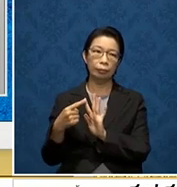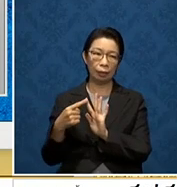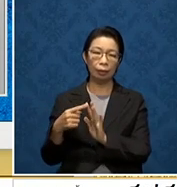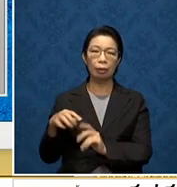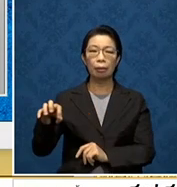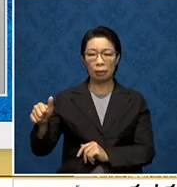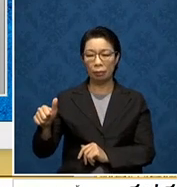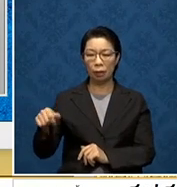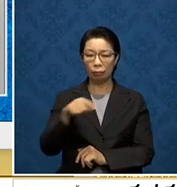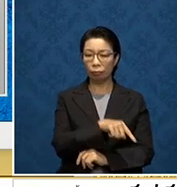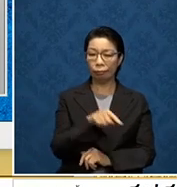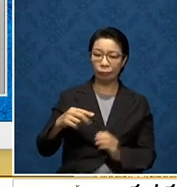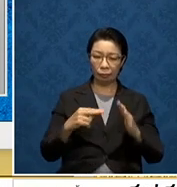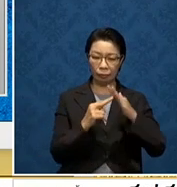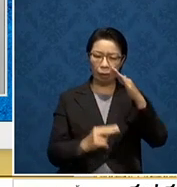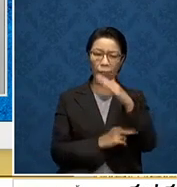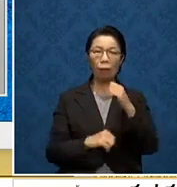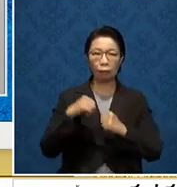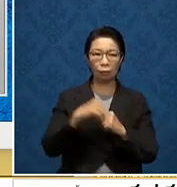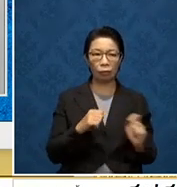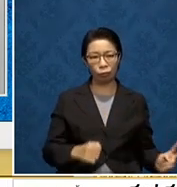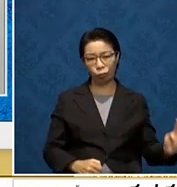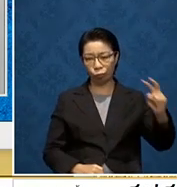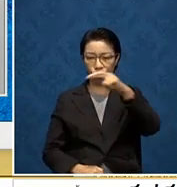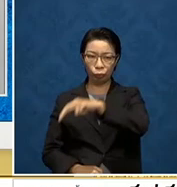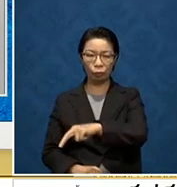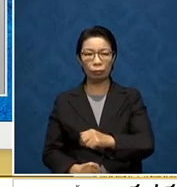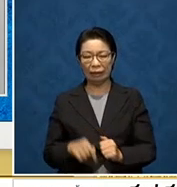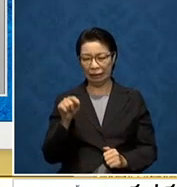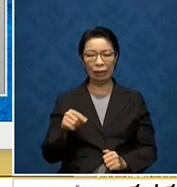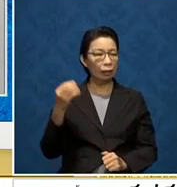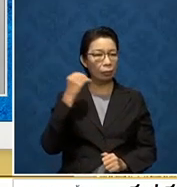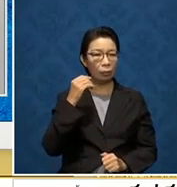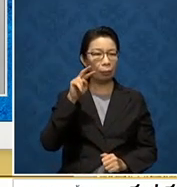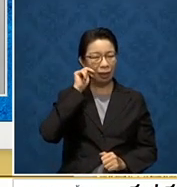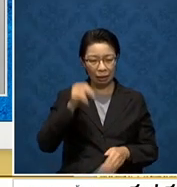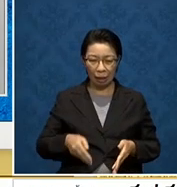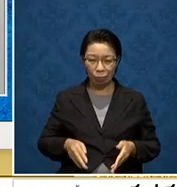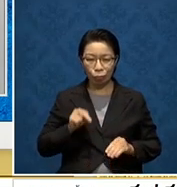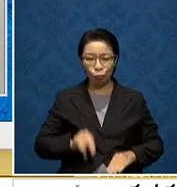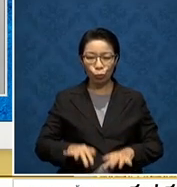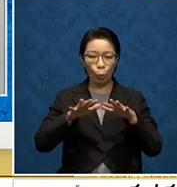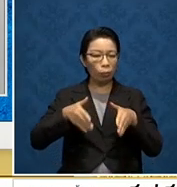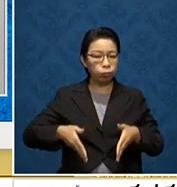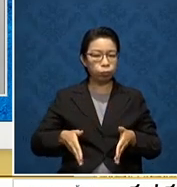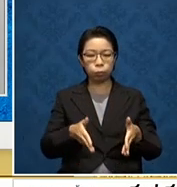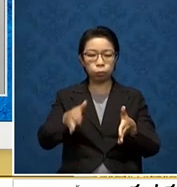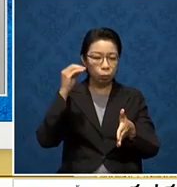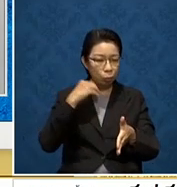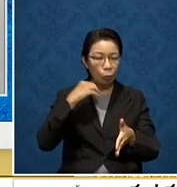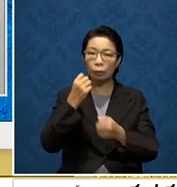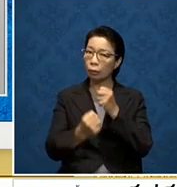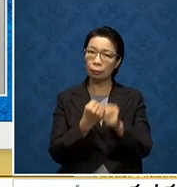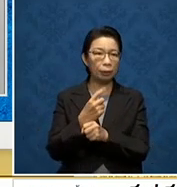บริเวณจุดนี้ตามภาพนะฮะเป็นบริเวณที่จะมีน้ำท่วมเกือบทุกปีรัฐมน